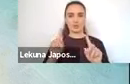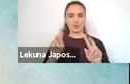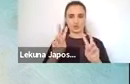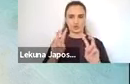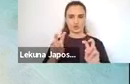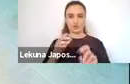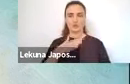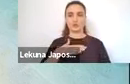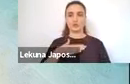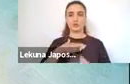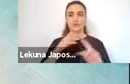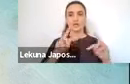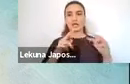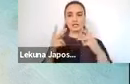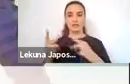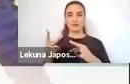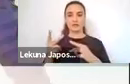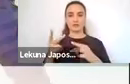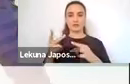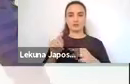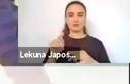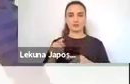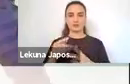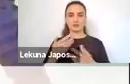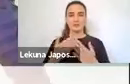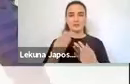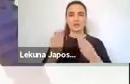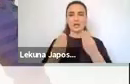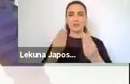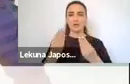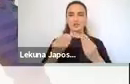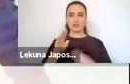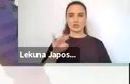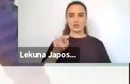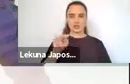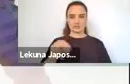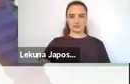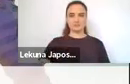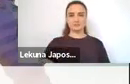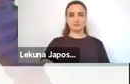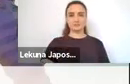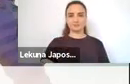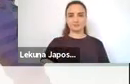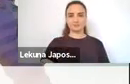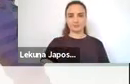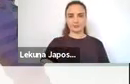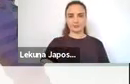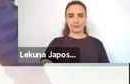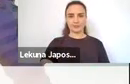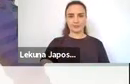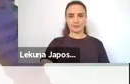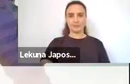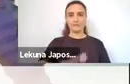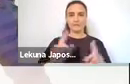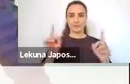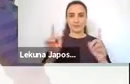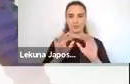ჩვენ გადავალთ აი დავუშვათ თამაშის ტიპებზე, ხო? და მოკლედ ვისაუბრებ